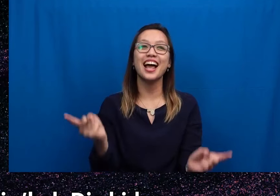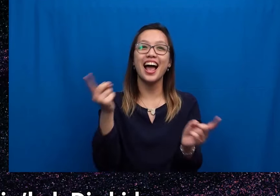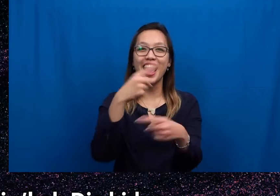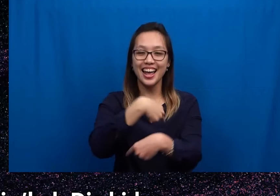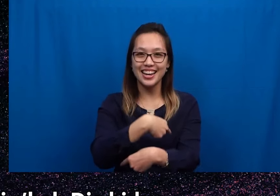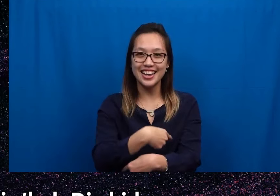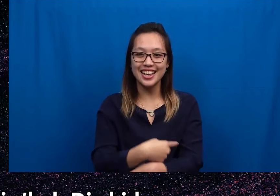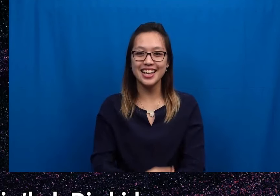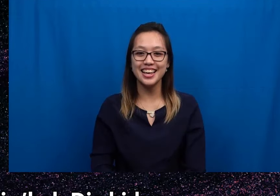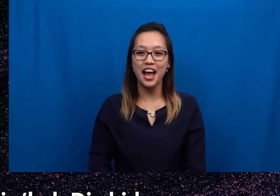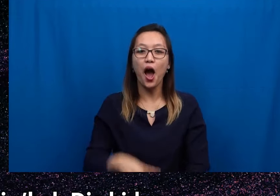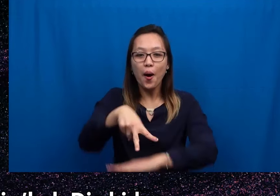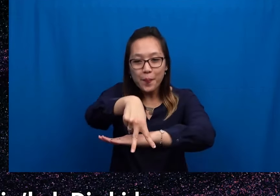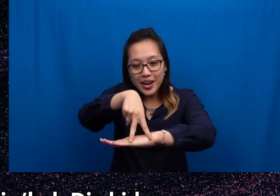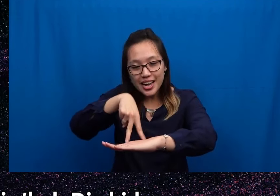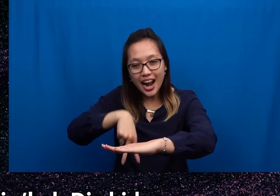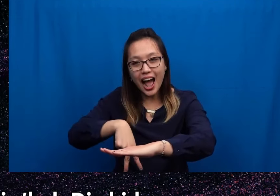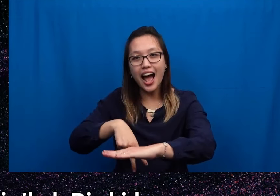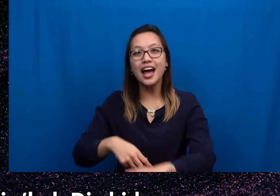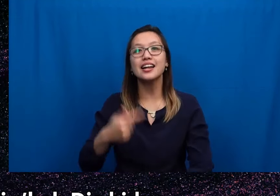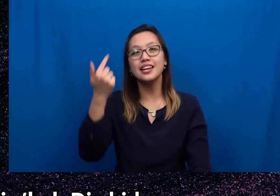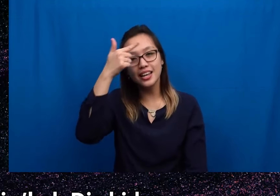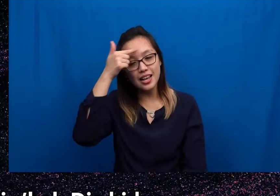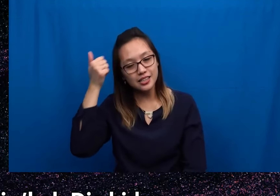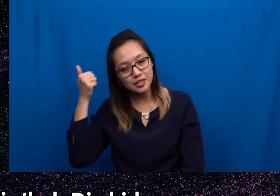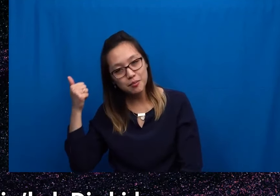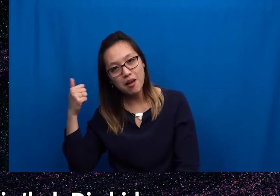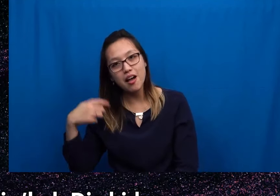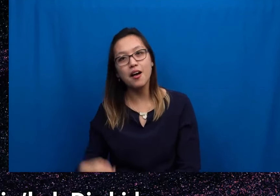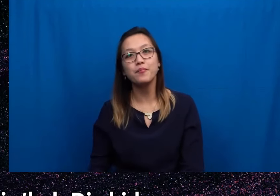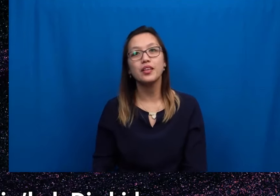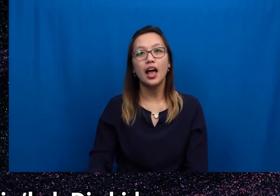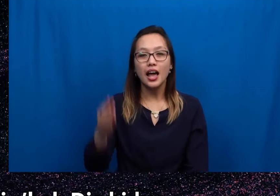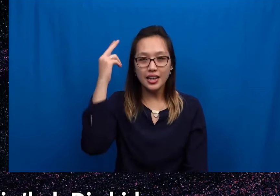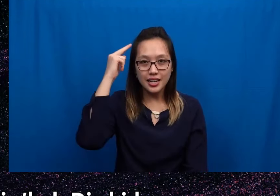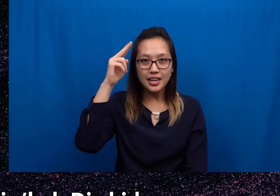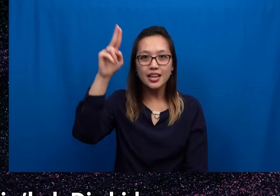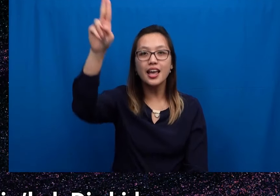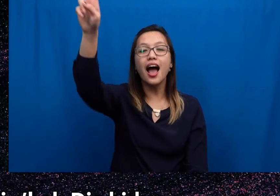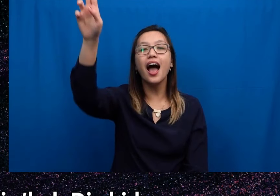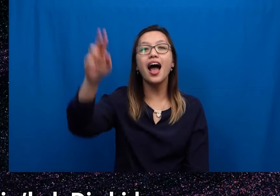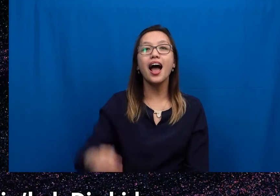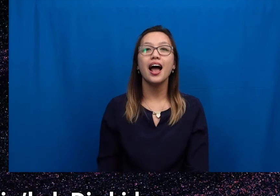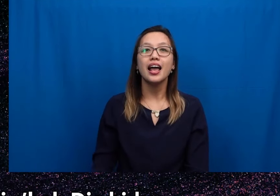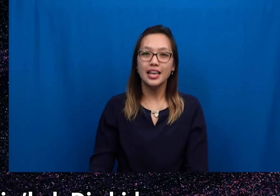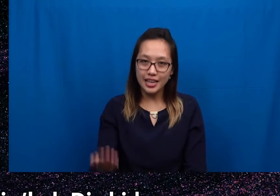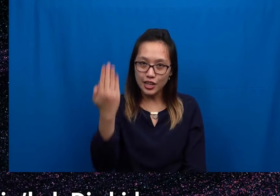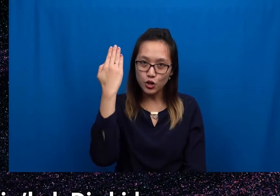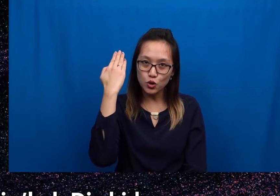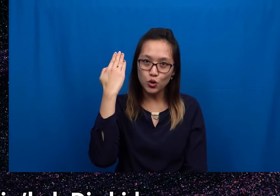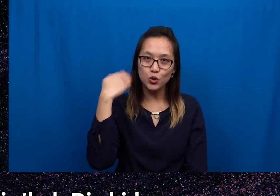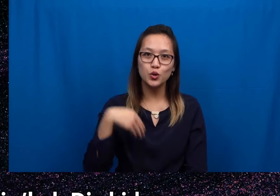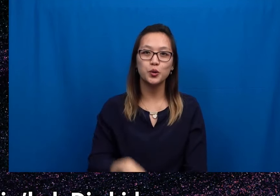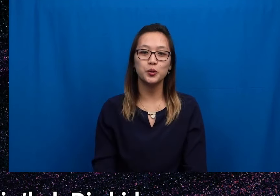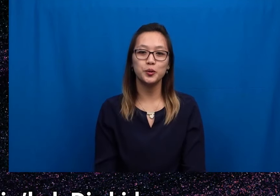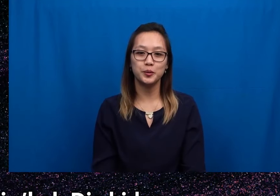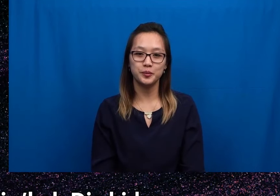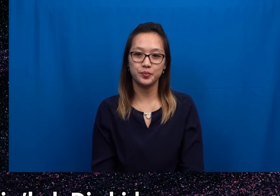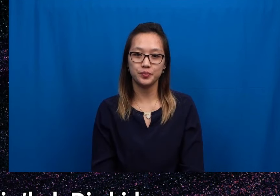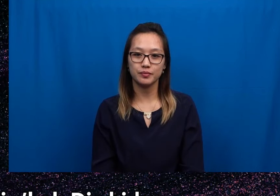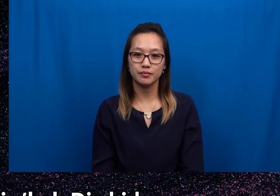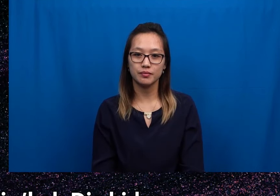Hidup jadi berarti sebab Dia hidup. Kita